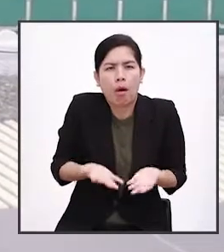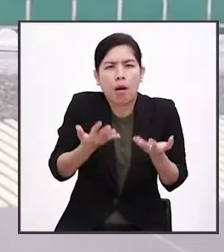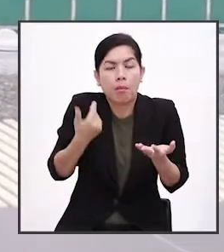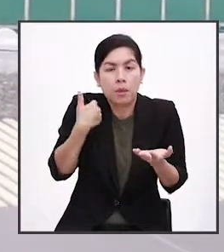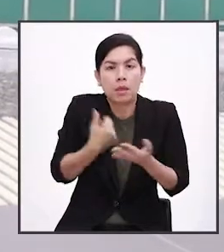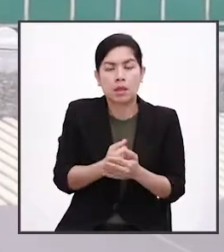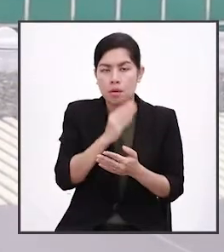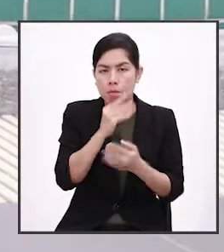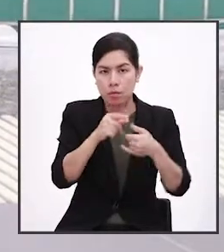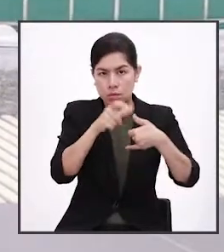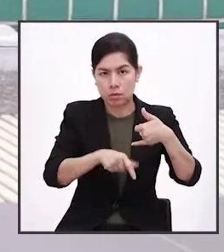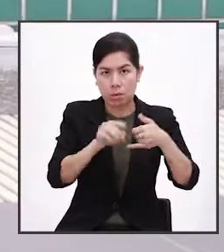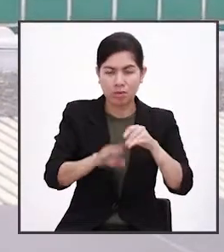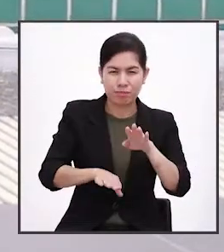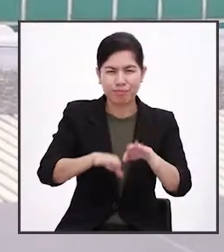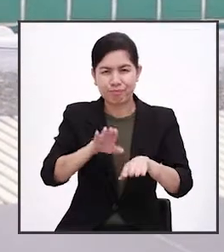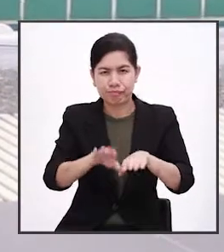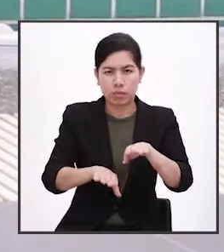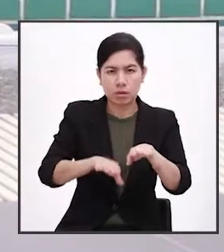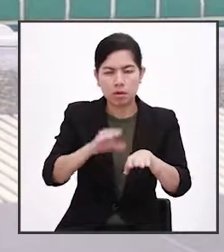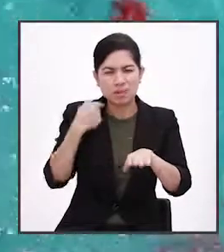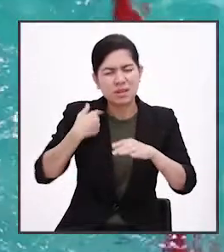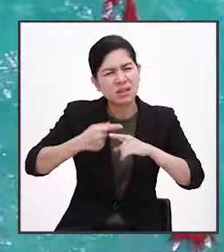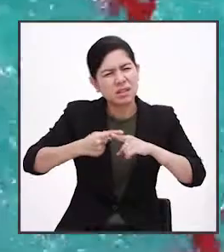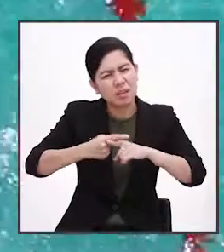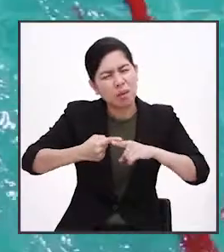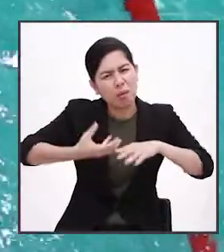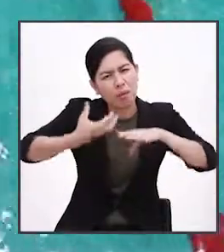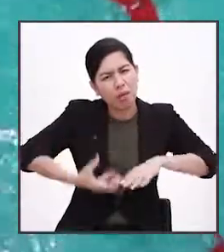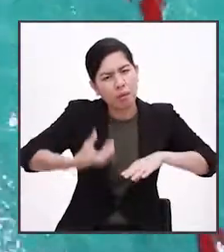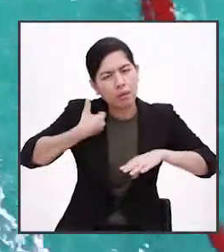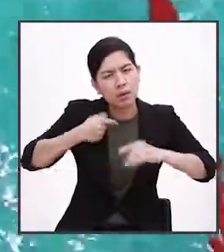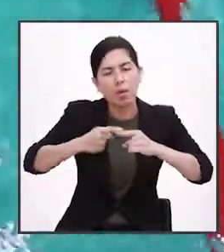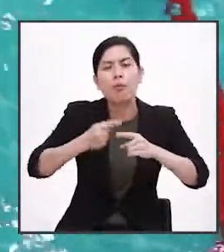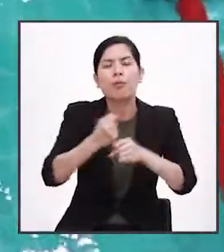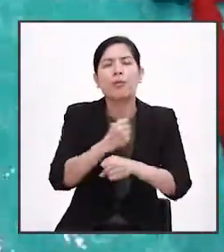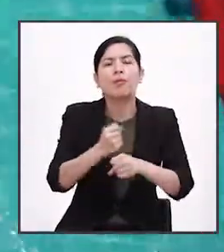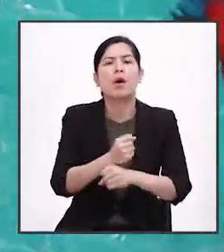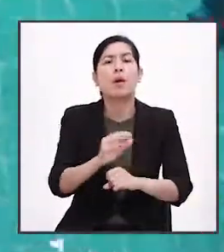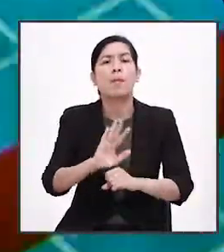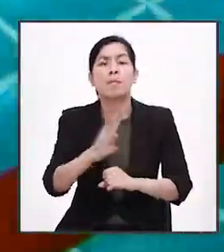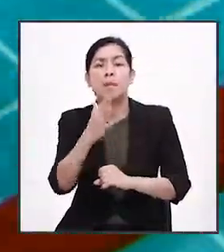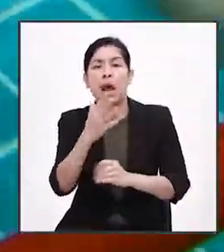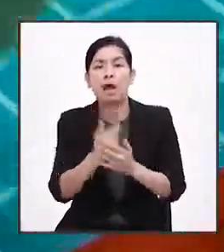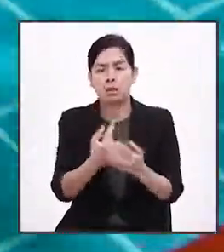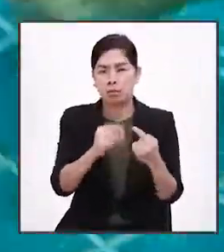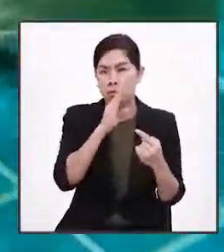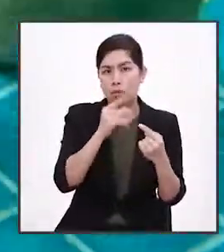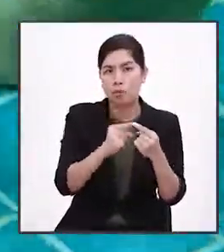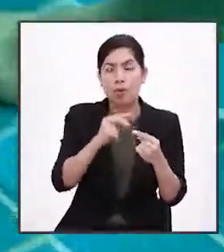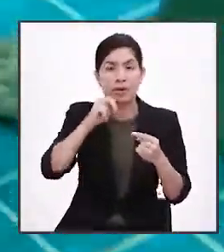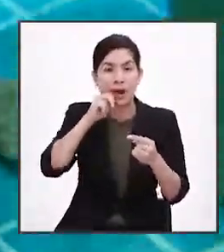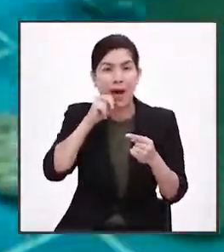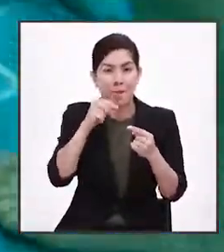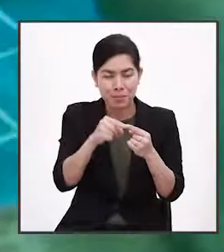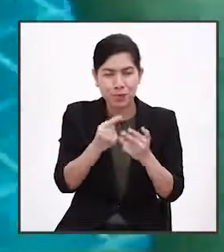ไข้ที่ต้องเดินออกกำลังกายบนบกเนี่ยจะมีเรื่องของปวดทำให้คนไข้ไม่สามารถฝึกได้นะครับแต่ถ้าอยู่ในน้ำมีแรงลอยตัวของน้ำช่วยพยุ